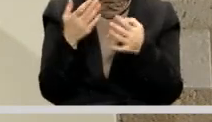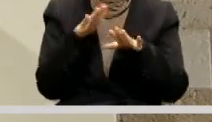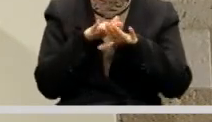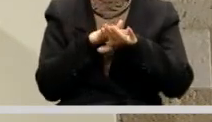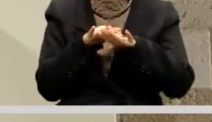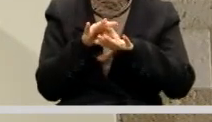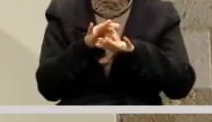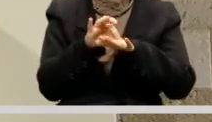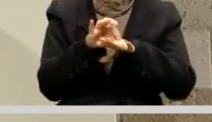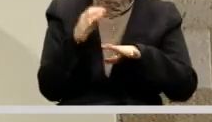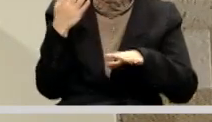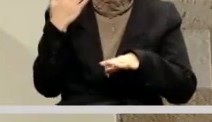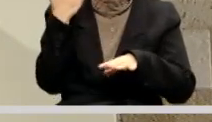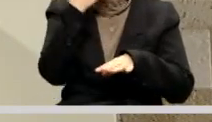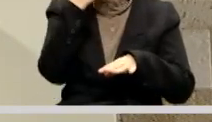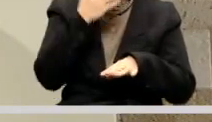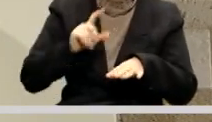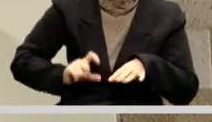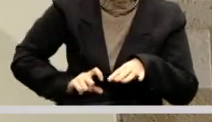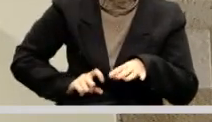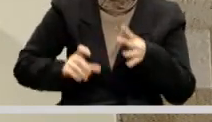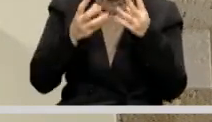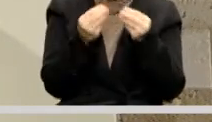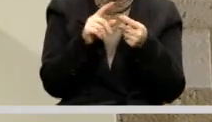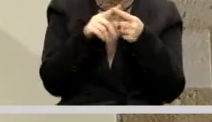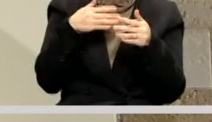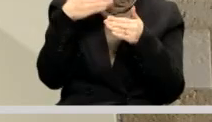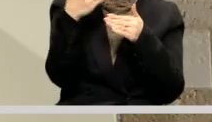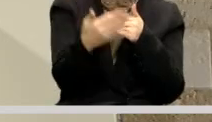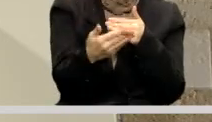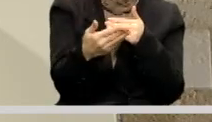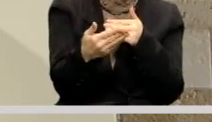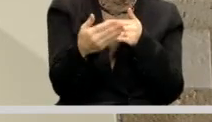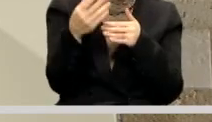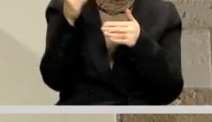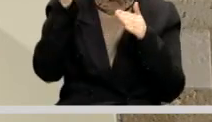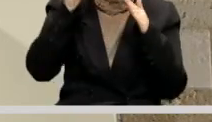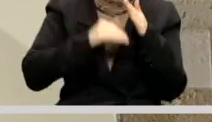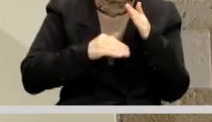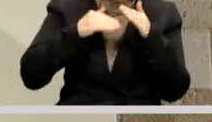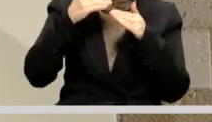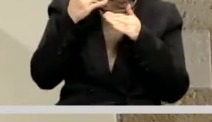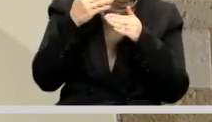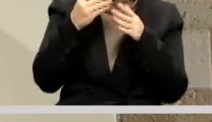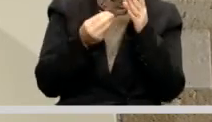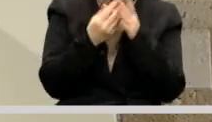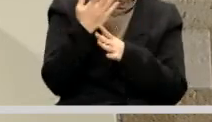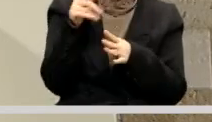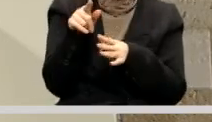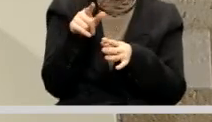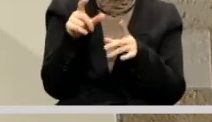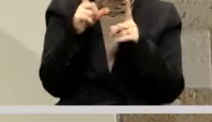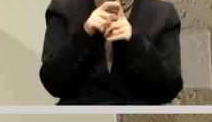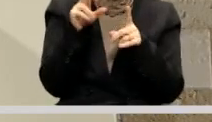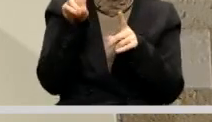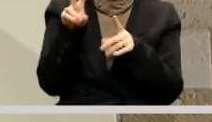ve karaciğerde gerçekleşiyor. Dolayısıyla biz dışarı ne kadar az çıkarsak D vitamininden o kadar az aslında yararlanmış oluyoruz. Dışarı